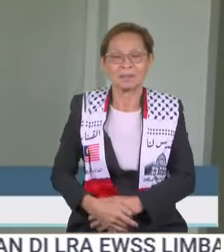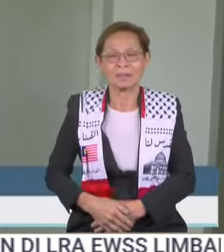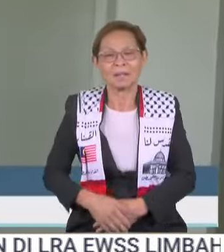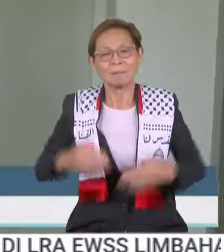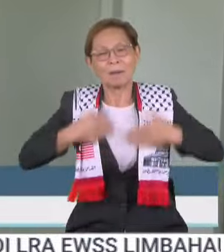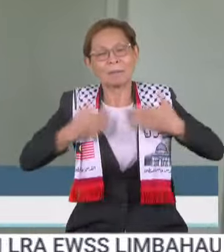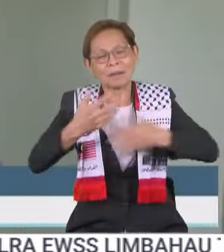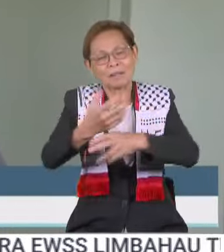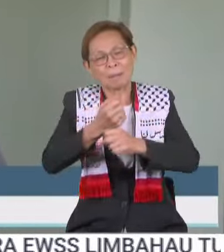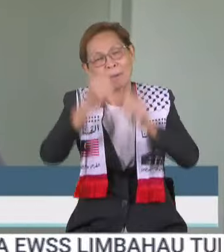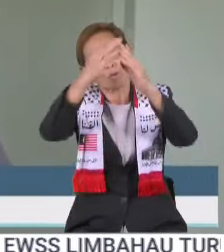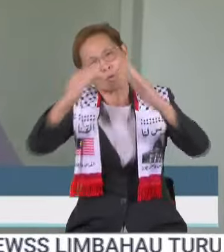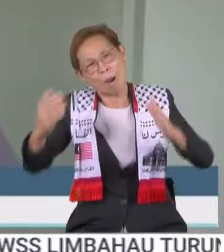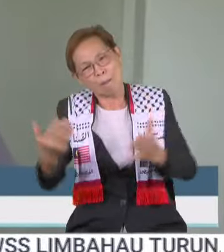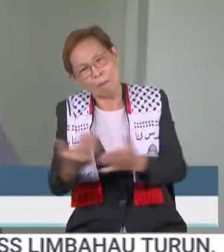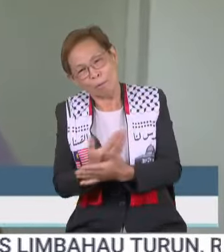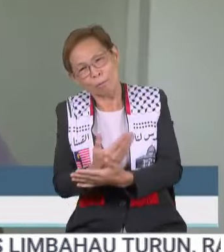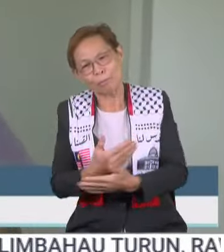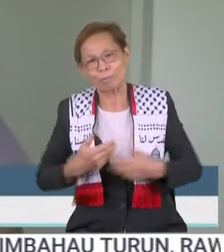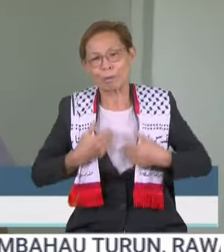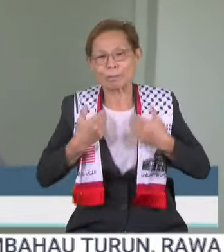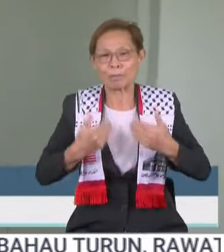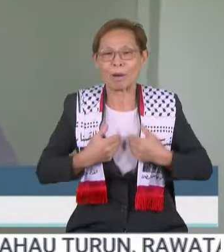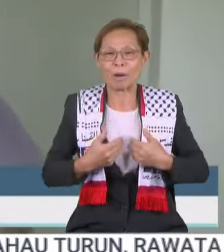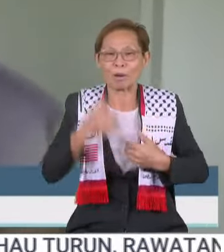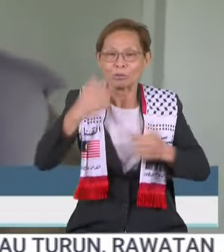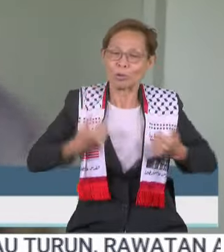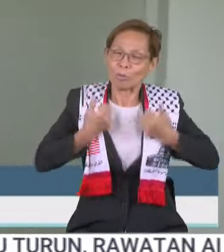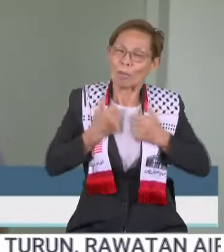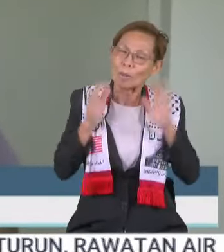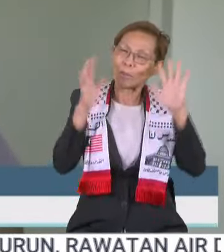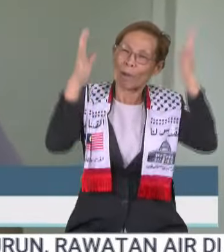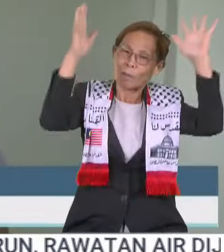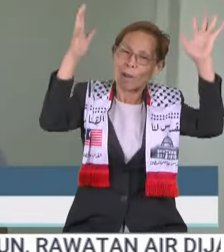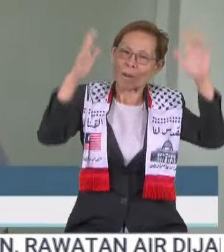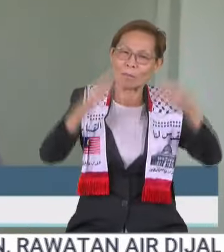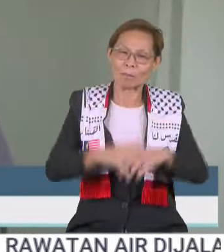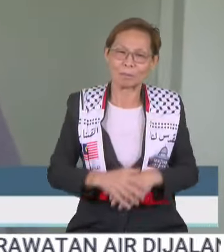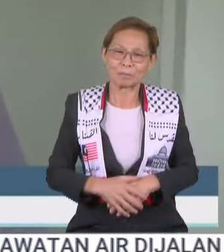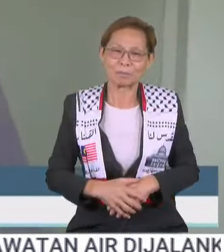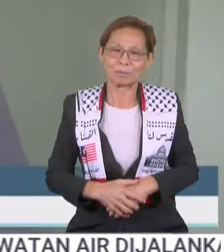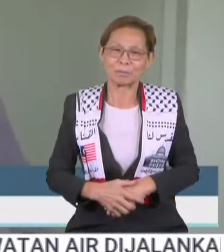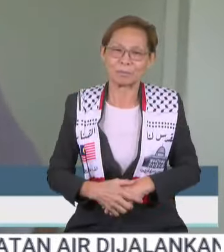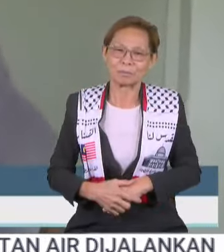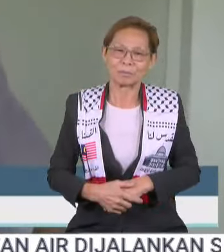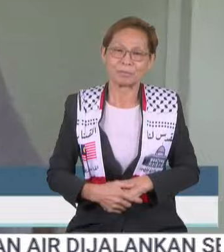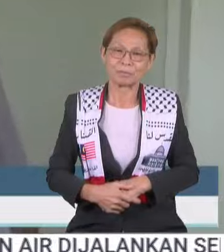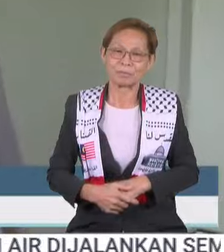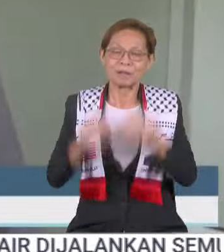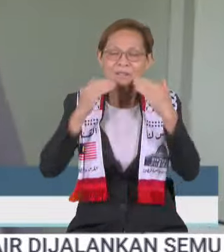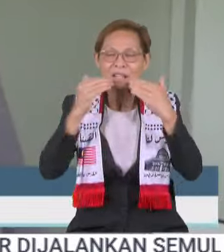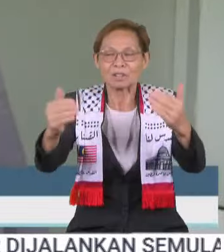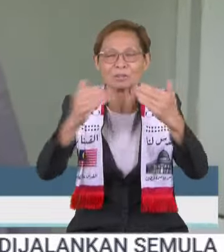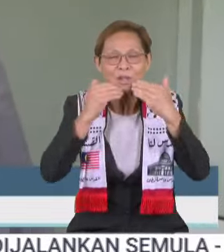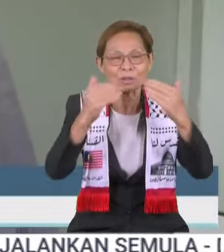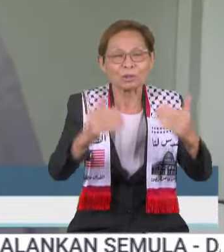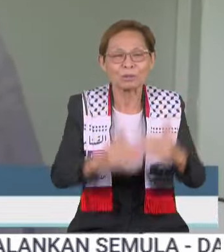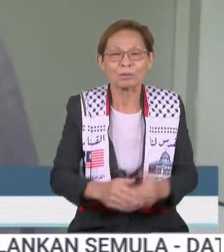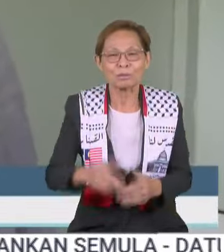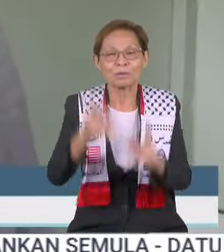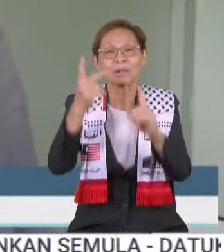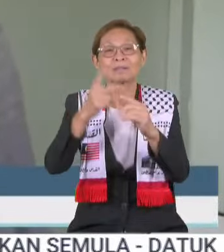lah, dapat rumah baru, untuk hari raya lah, untuk berkumpul sama keluarga. Terima kasih banyak-banyak lah